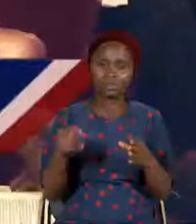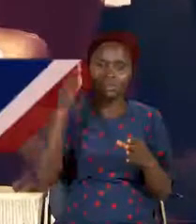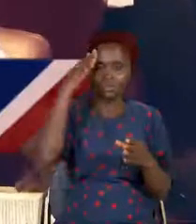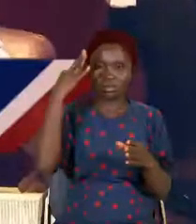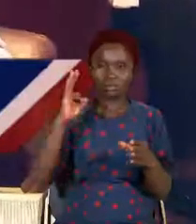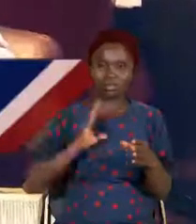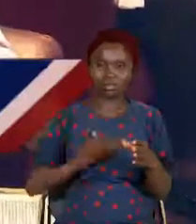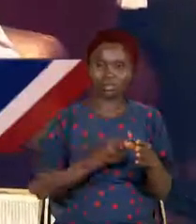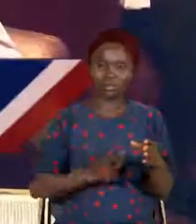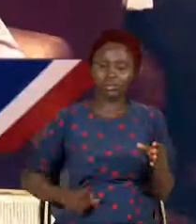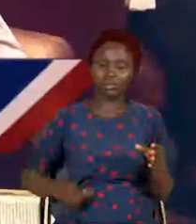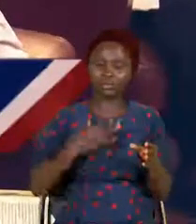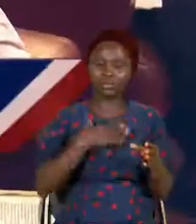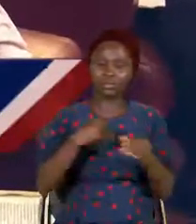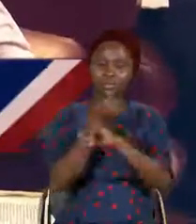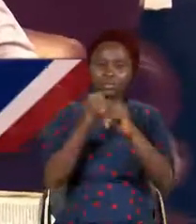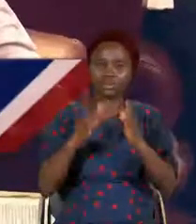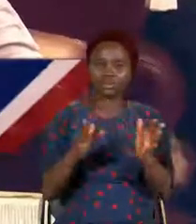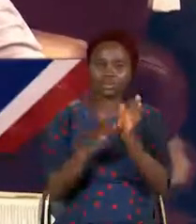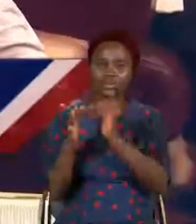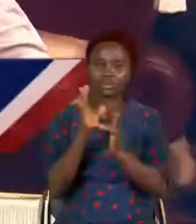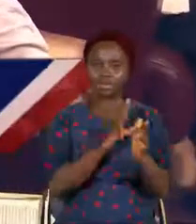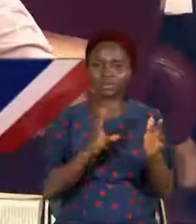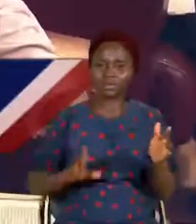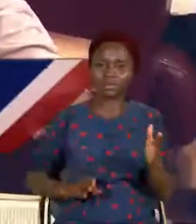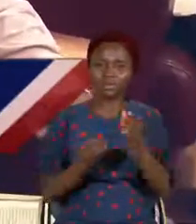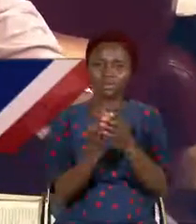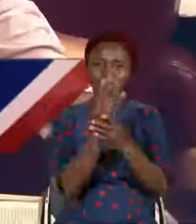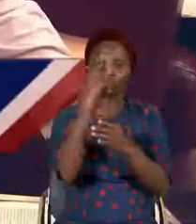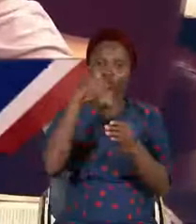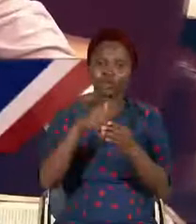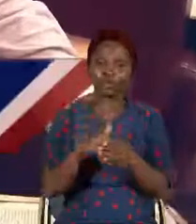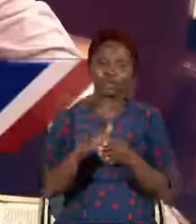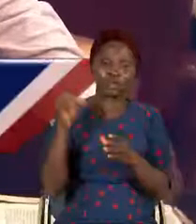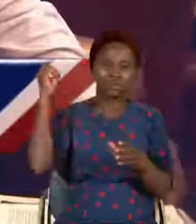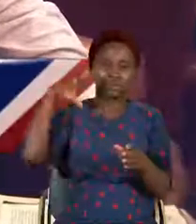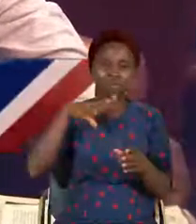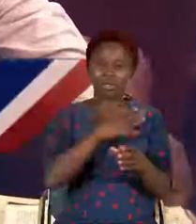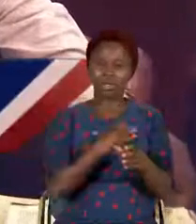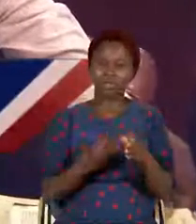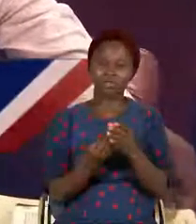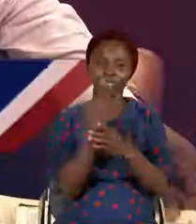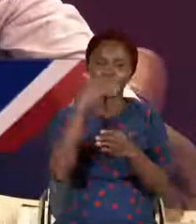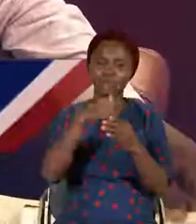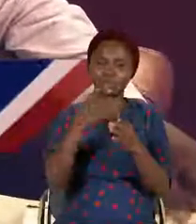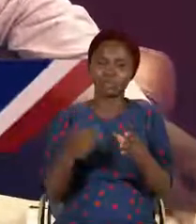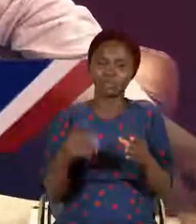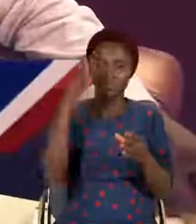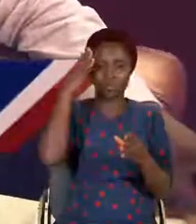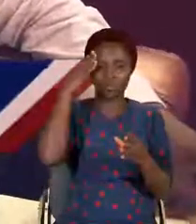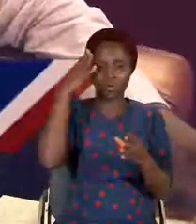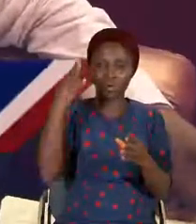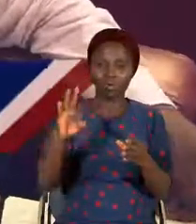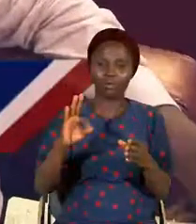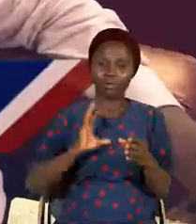2 Pierre 3:18. Mais croissez dans la grâce et dans la connaissance de notre Seigneur et Sauveur Jésus-Christ. À lui soit la gloire. Croissez dans